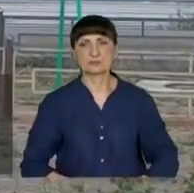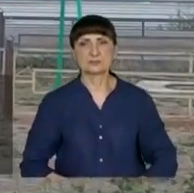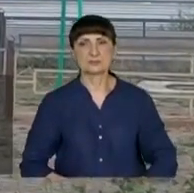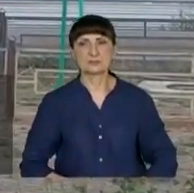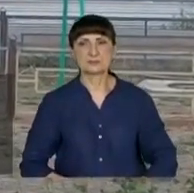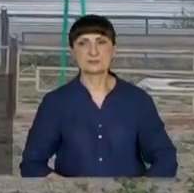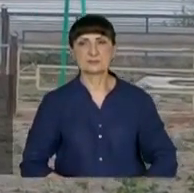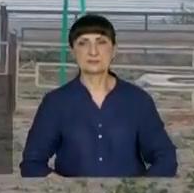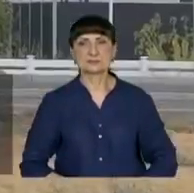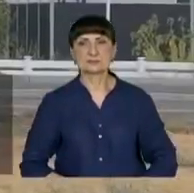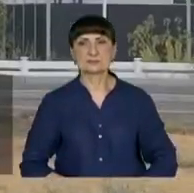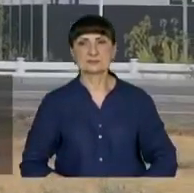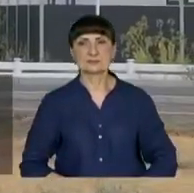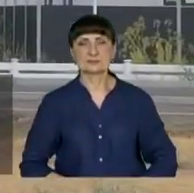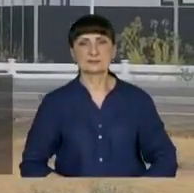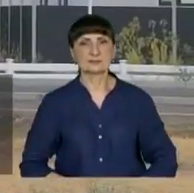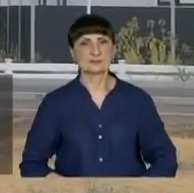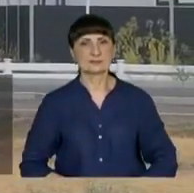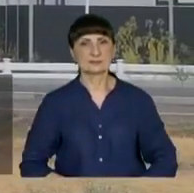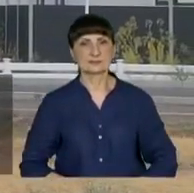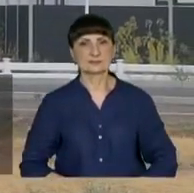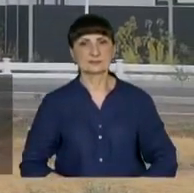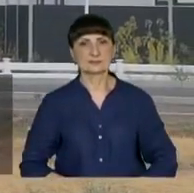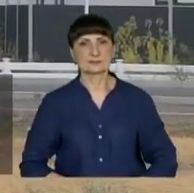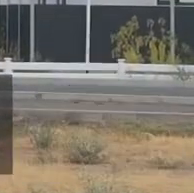Рустам Тажибаев телеканал Алматы арая область